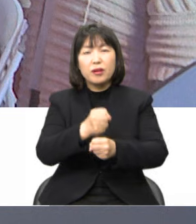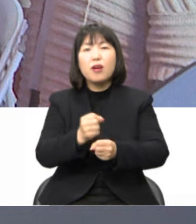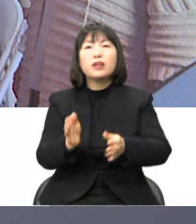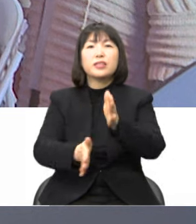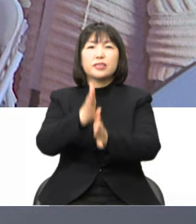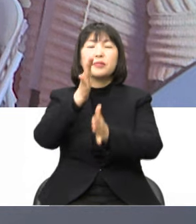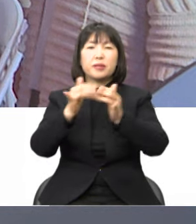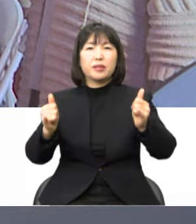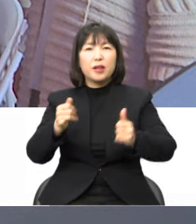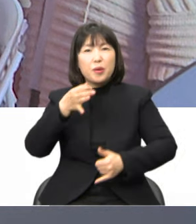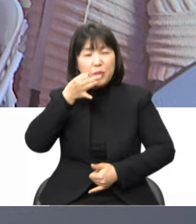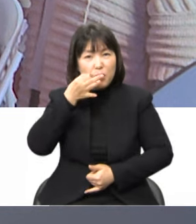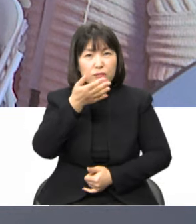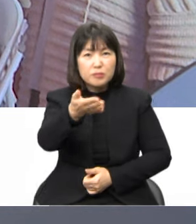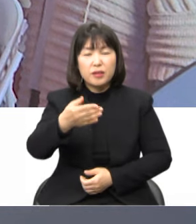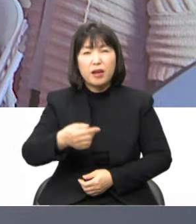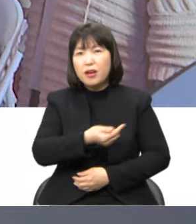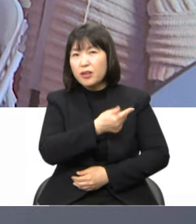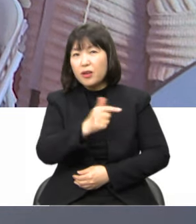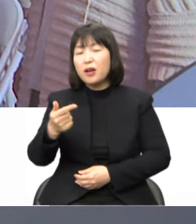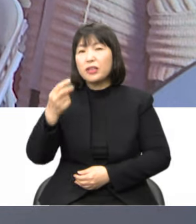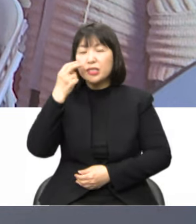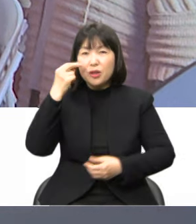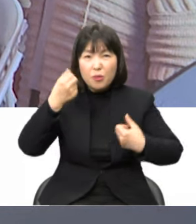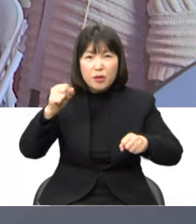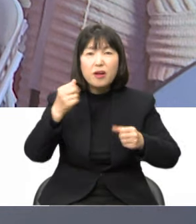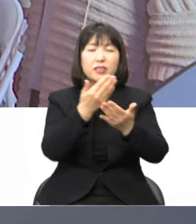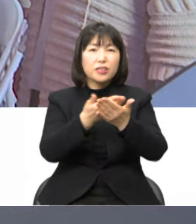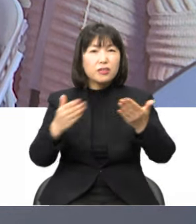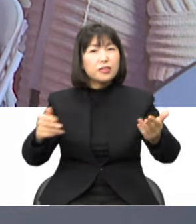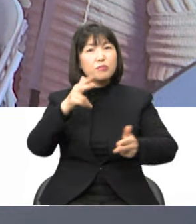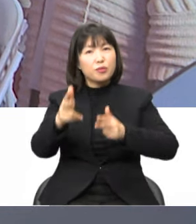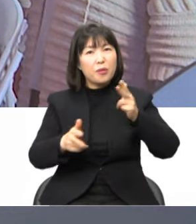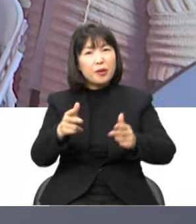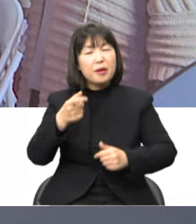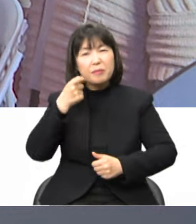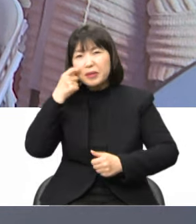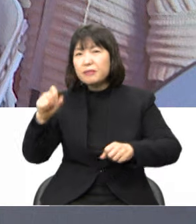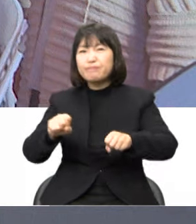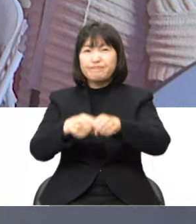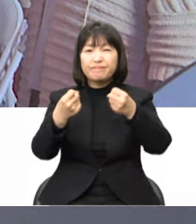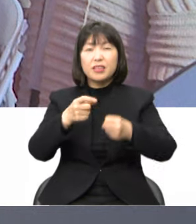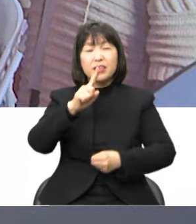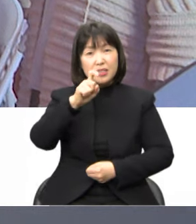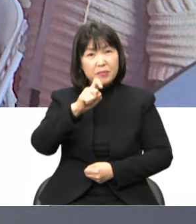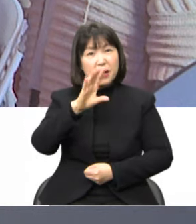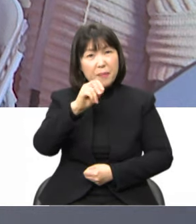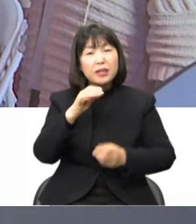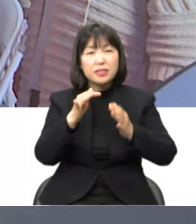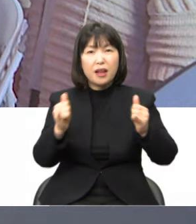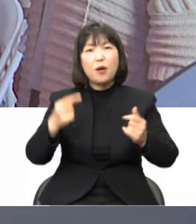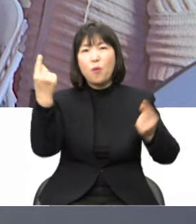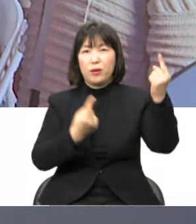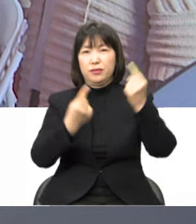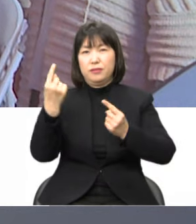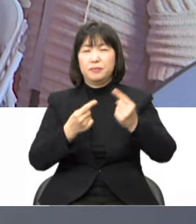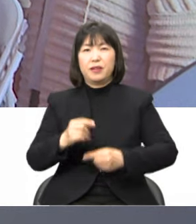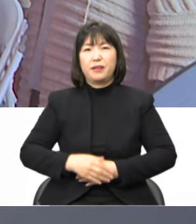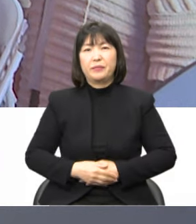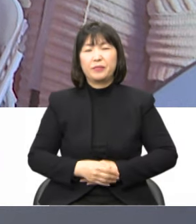있습니다 다양한 공연 전시 프로그램이 인기를 끌면서 11만 명이 다녀갔는데요 원도심에